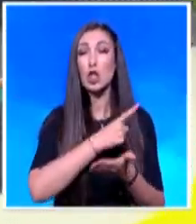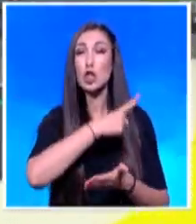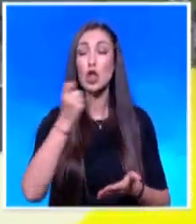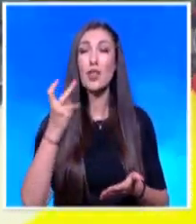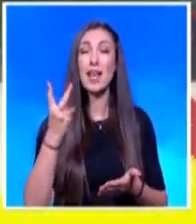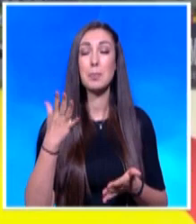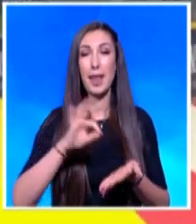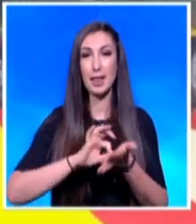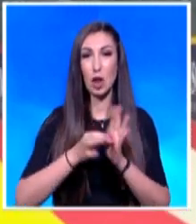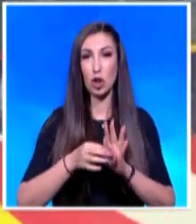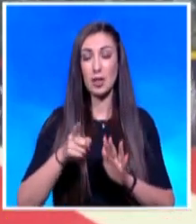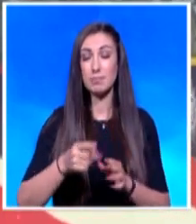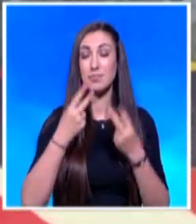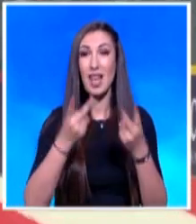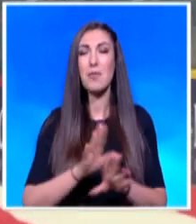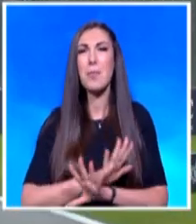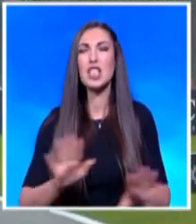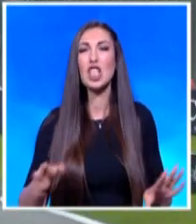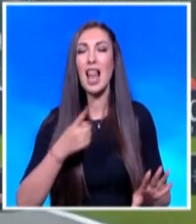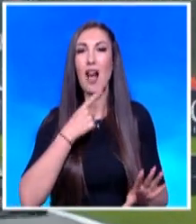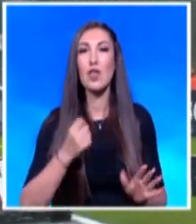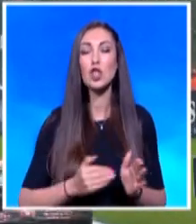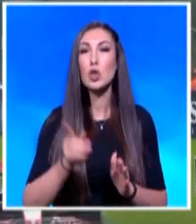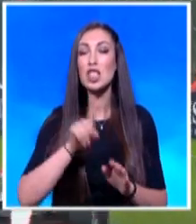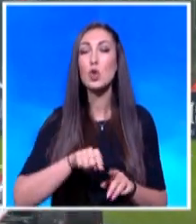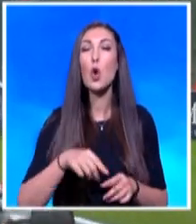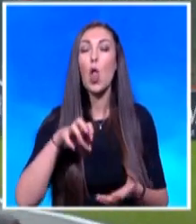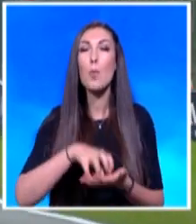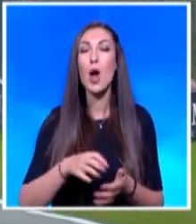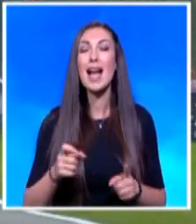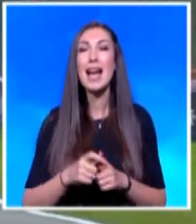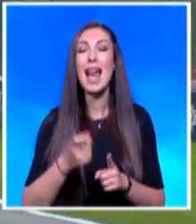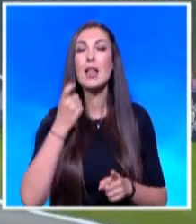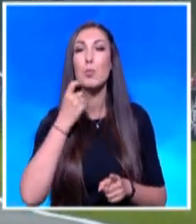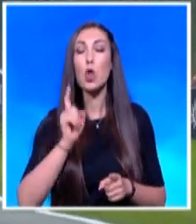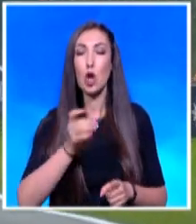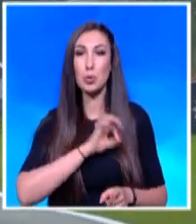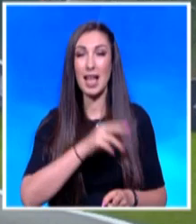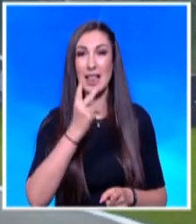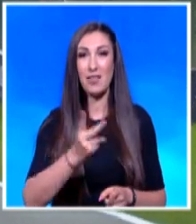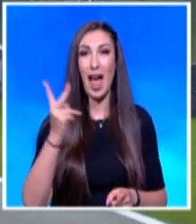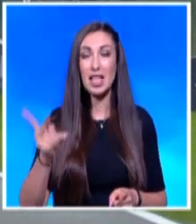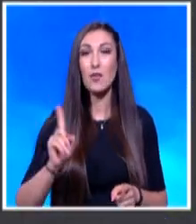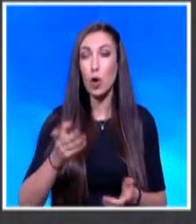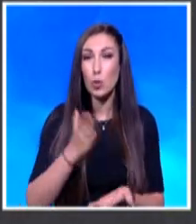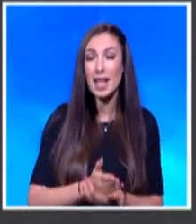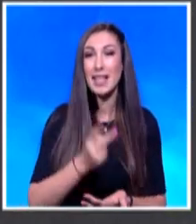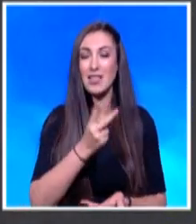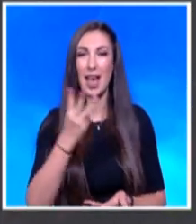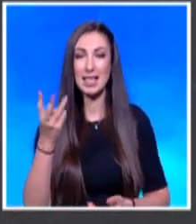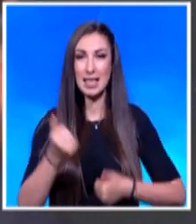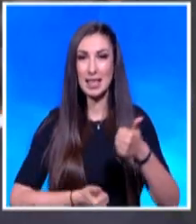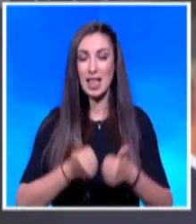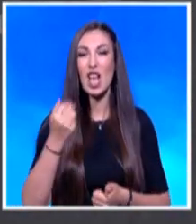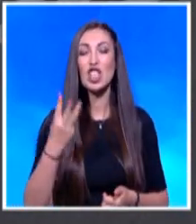125 точки. Впечатляваща е доминацията и на Red Bull, които са спечелили 22 от последните 23 състезания.